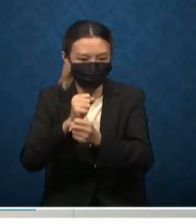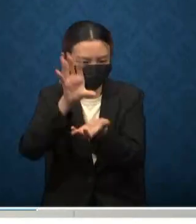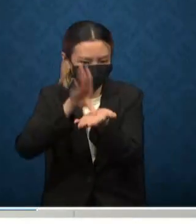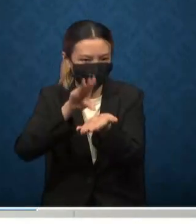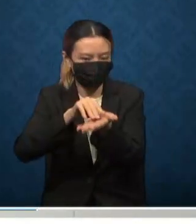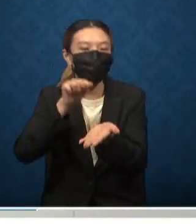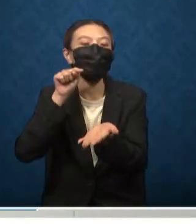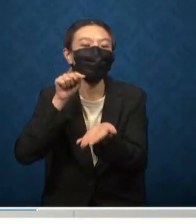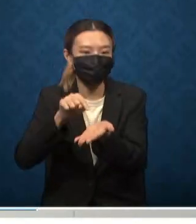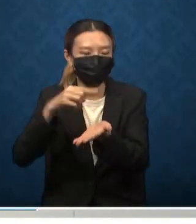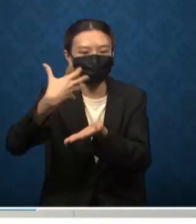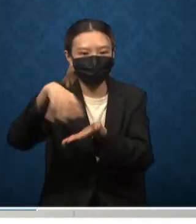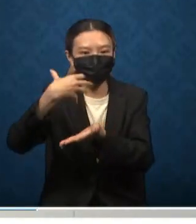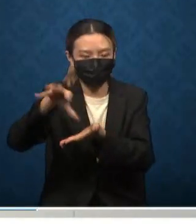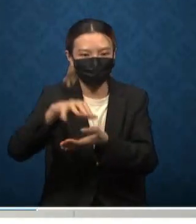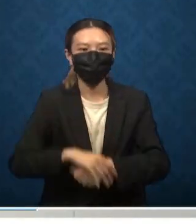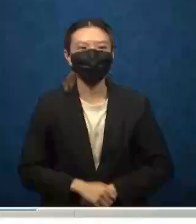ศึกษาเรื่องนี้เพื่อทราบต่อไปครับอ่ะ